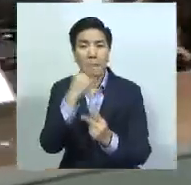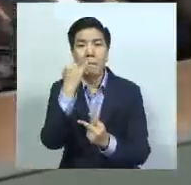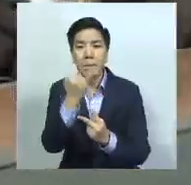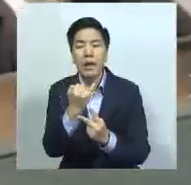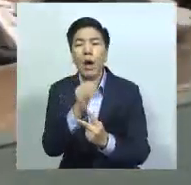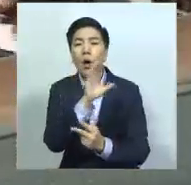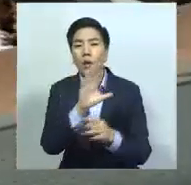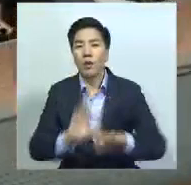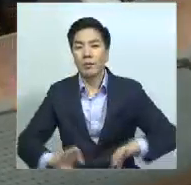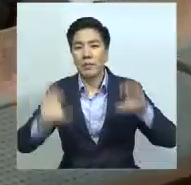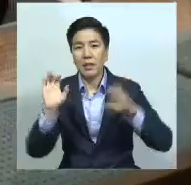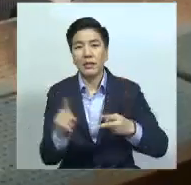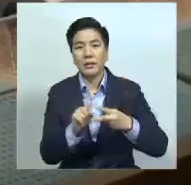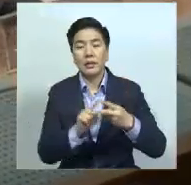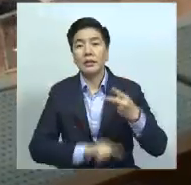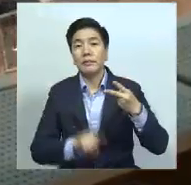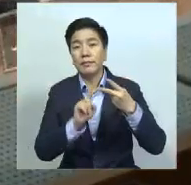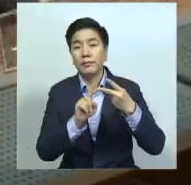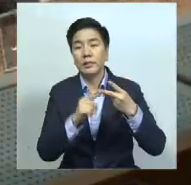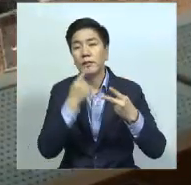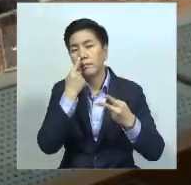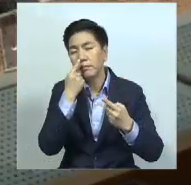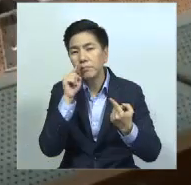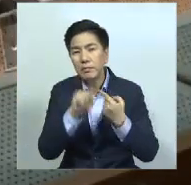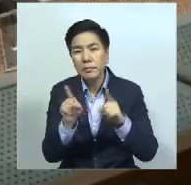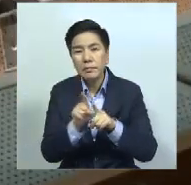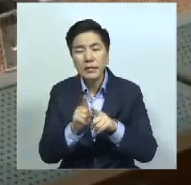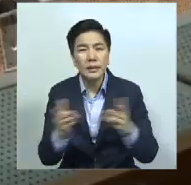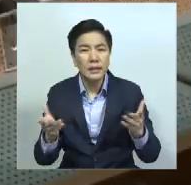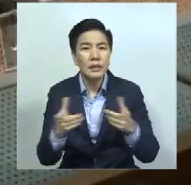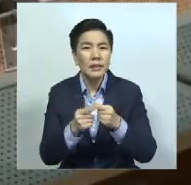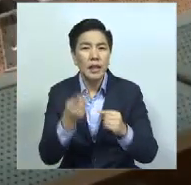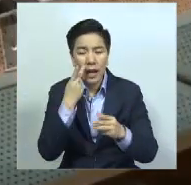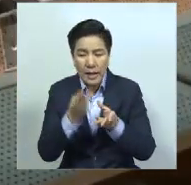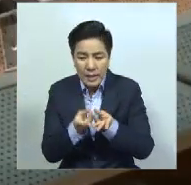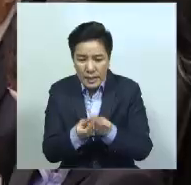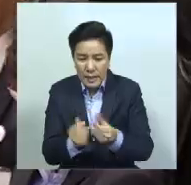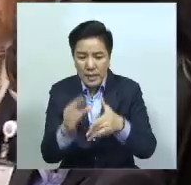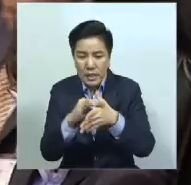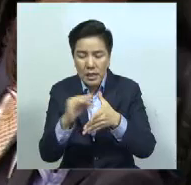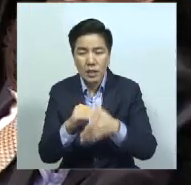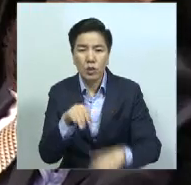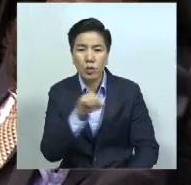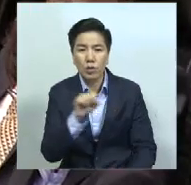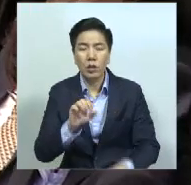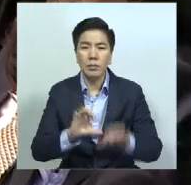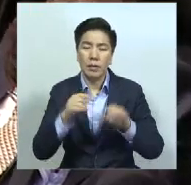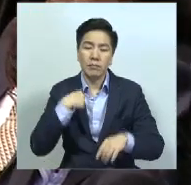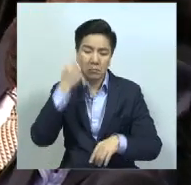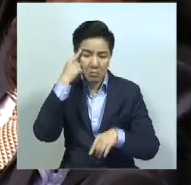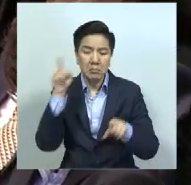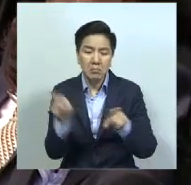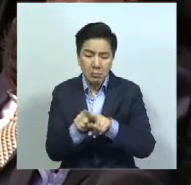พ่ายแพ้ของฝ่ายรัฐบาลหรืออีก1แง่ท่านบอกว่าอาจจะเป็นเรื่องของเชิงเนื้อหาค่ะที่ส.ส.ฝ่ายรัฐบาลเ